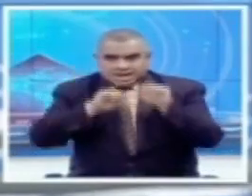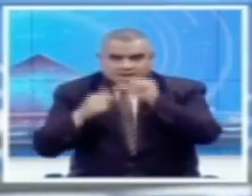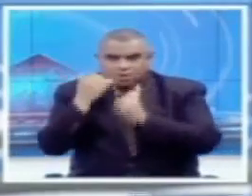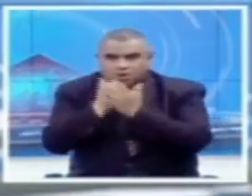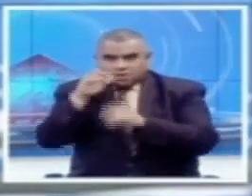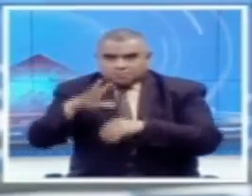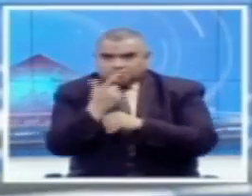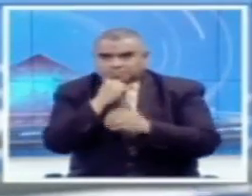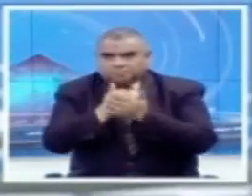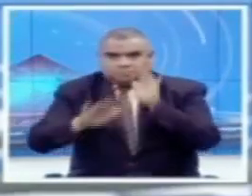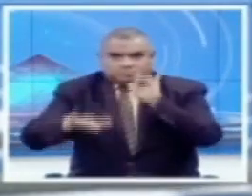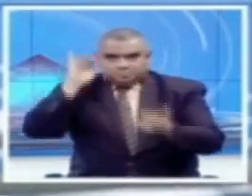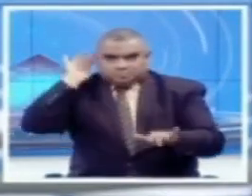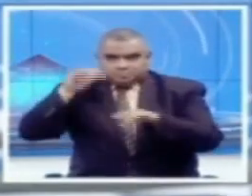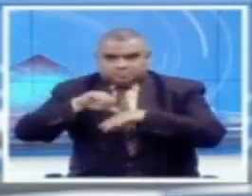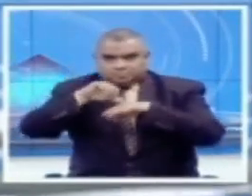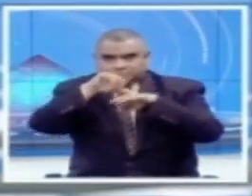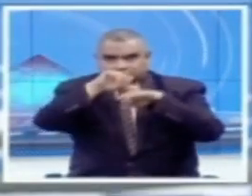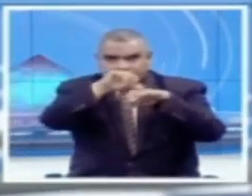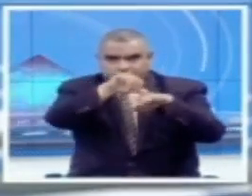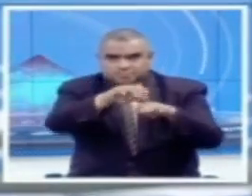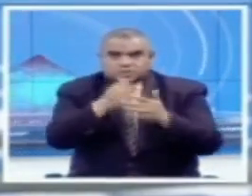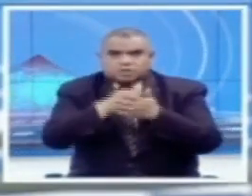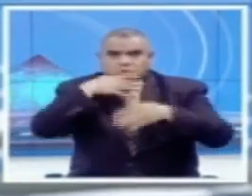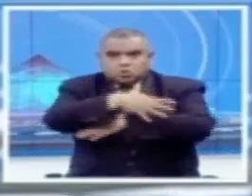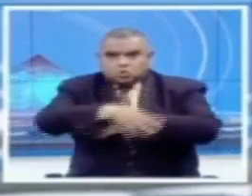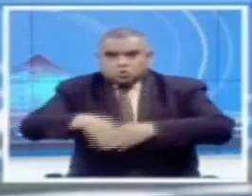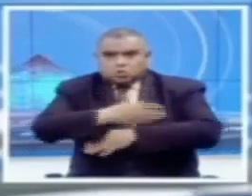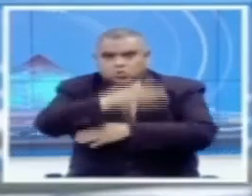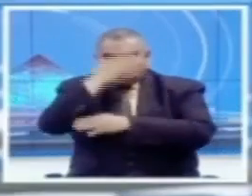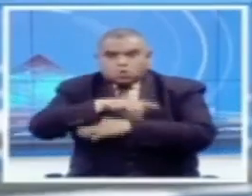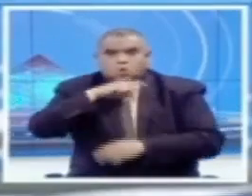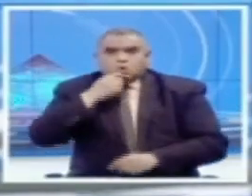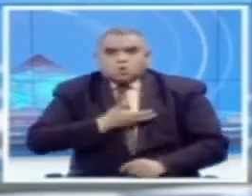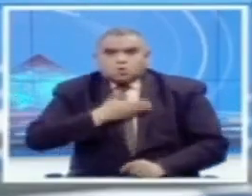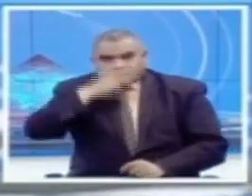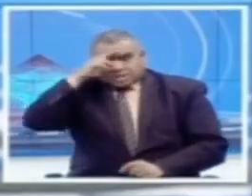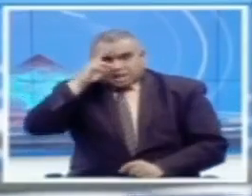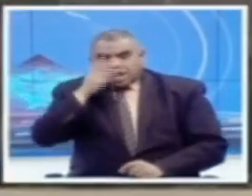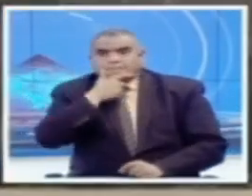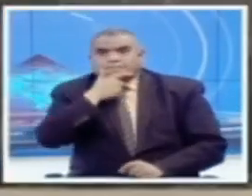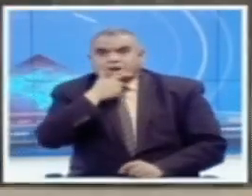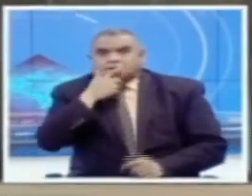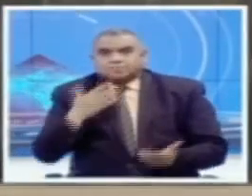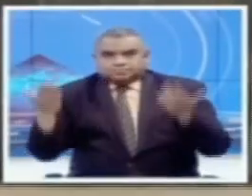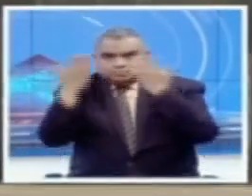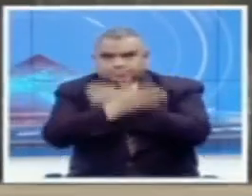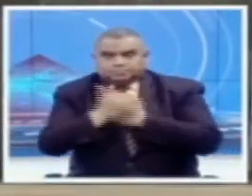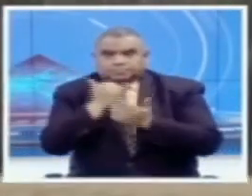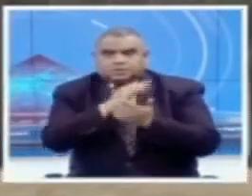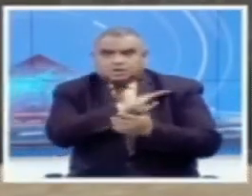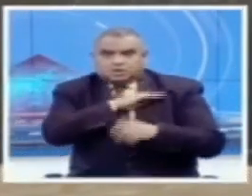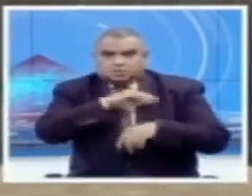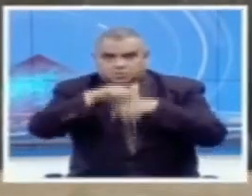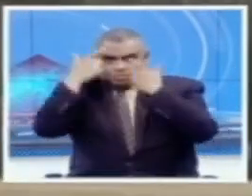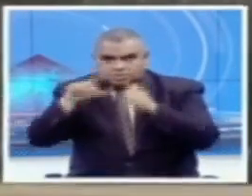قد غادرت المحطة متجهة إلى حدود روسيا البيضاء. في المقابل ذكرت الإدارة العسكرية في أوديسا